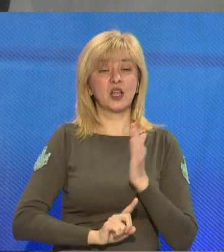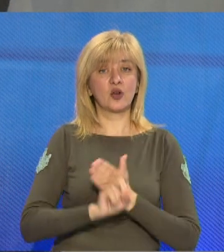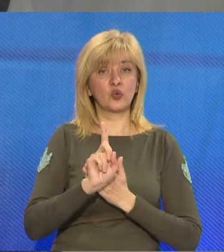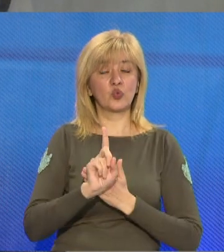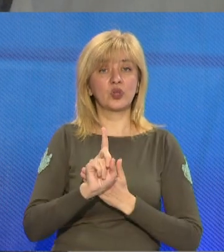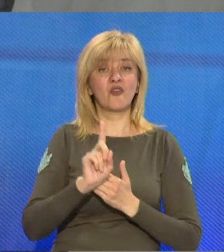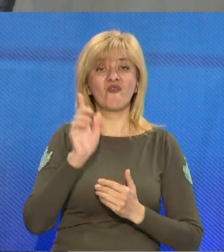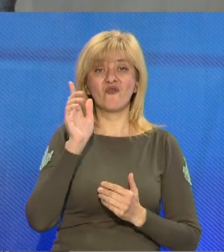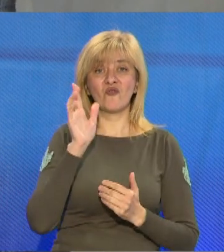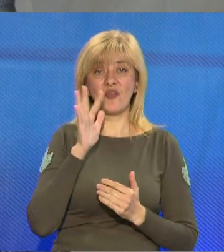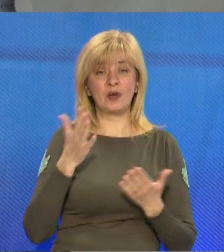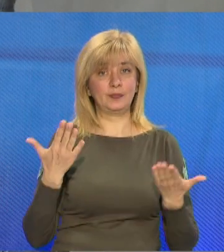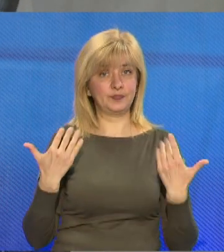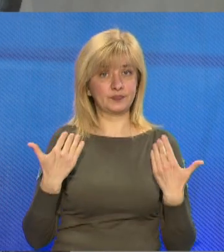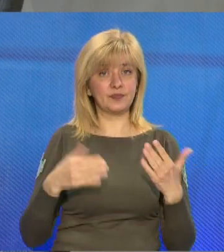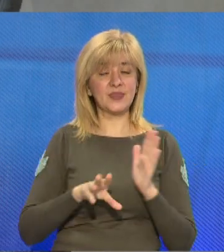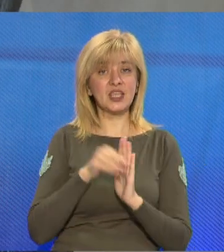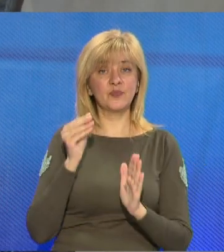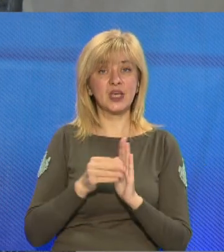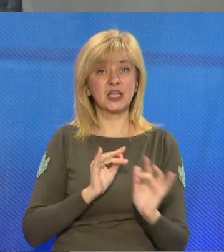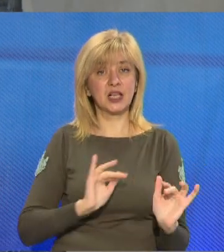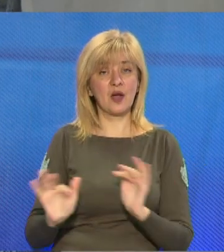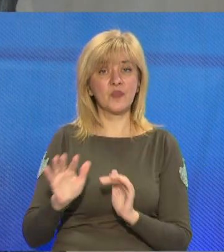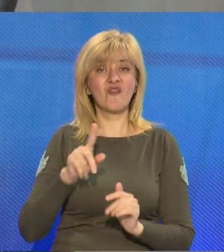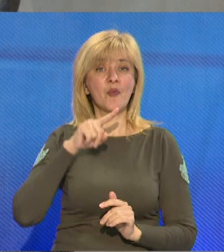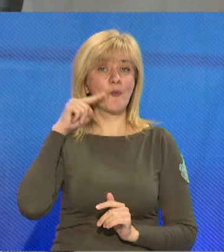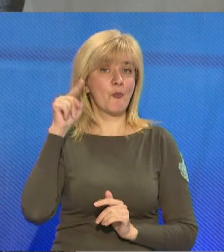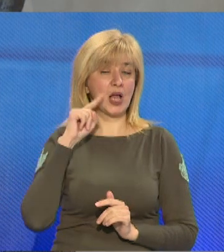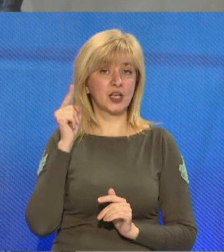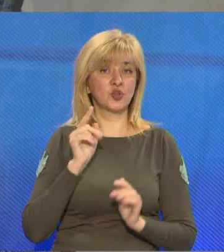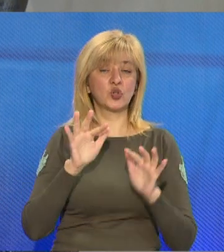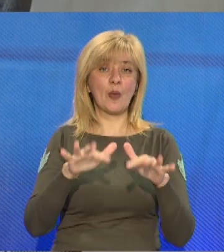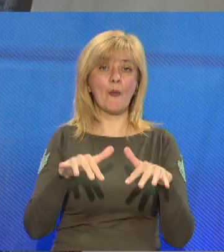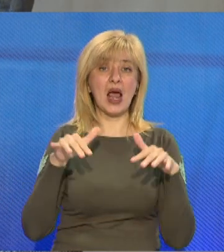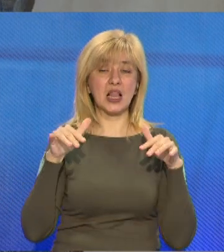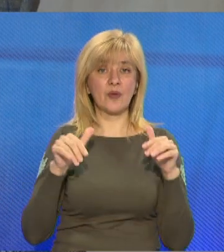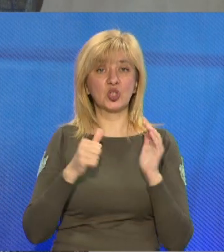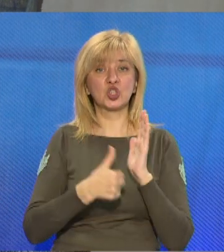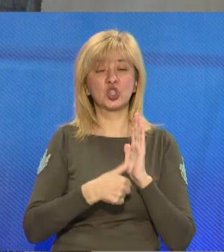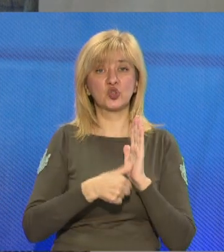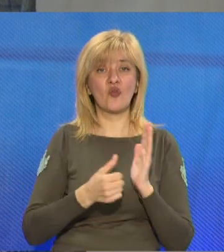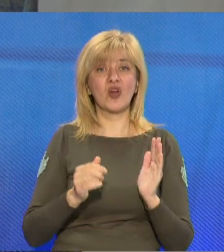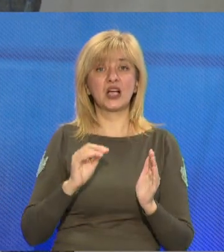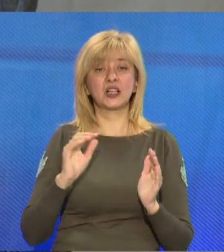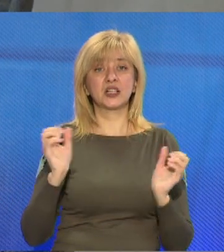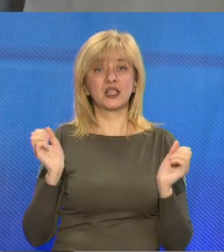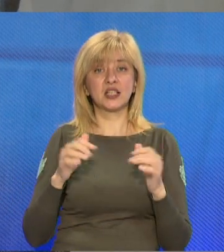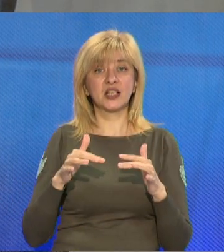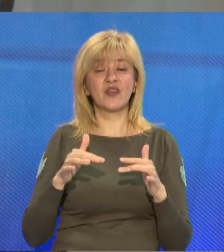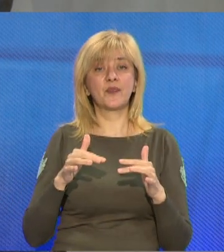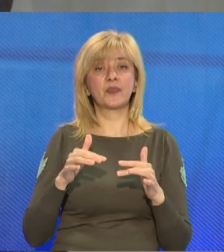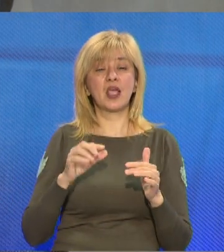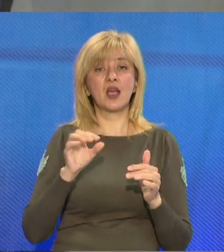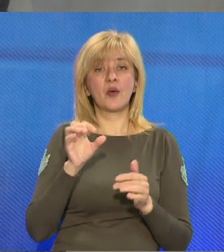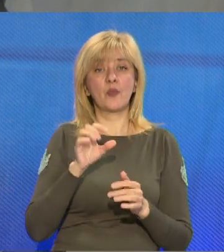в каникулярный период избирательная кампания в молодежный парламент 6-го созыва при Гродненском областном